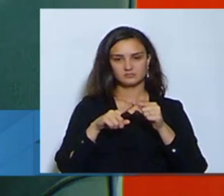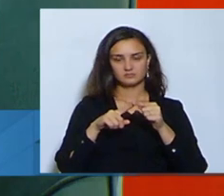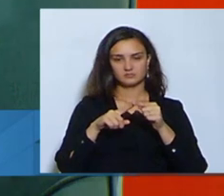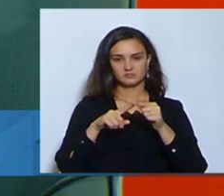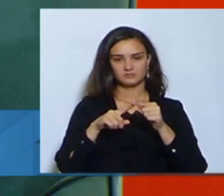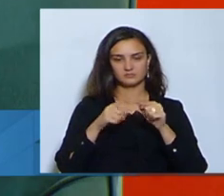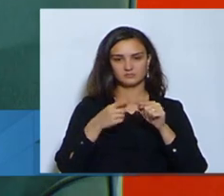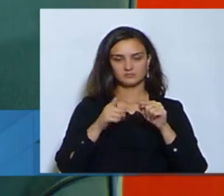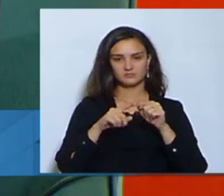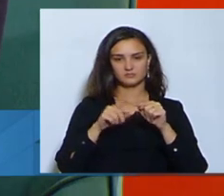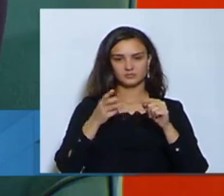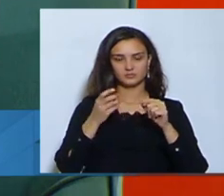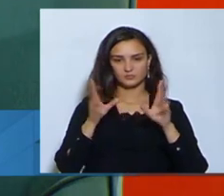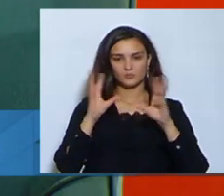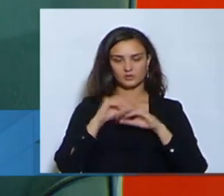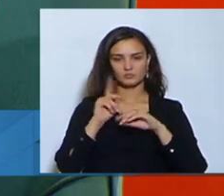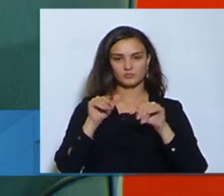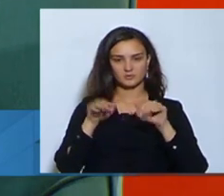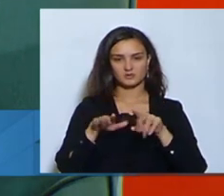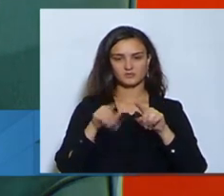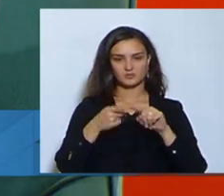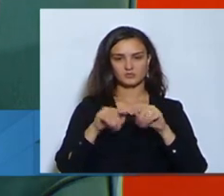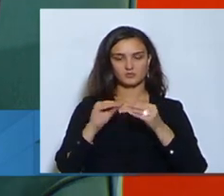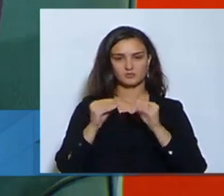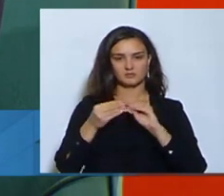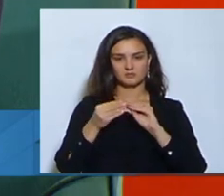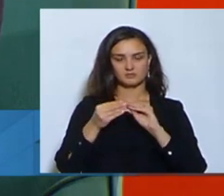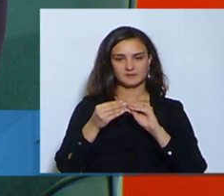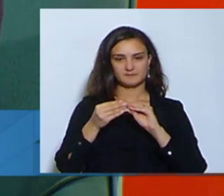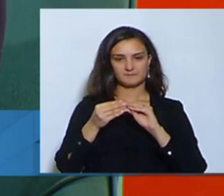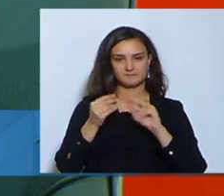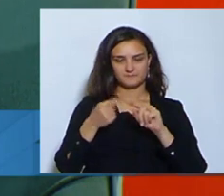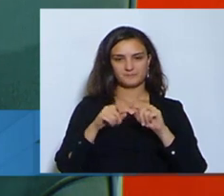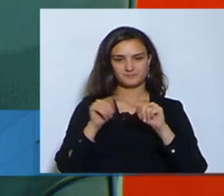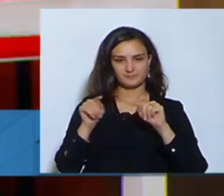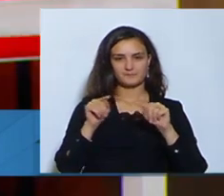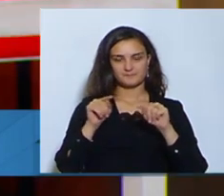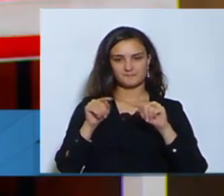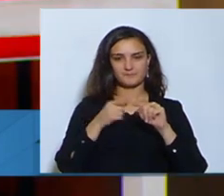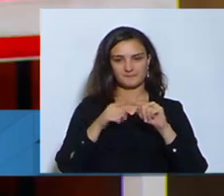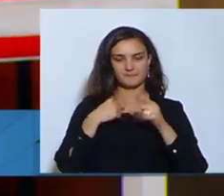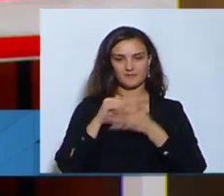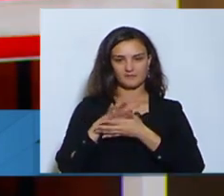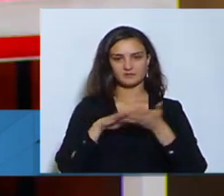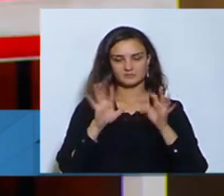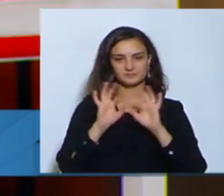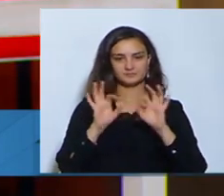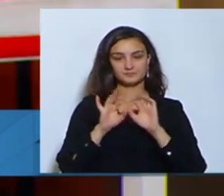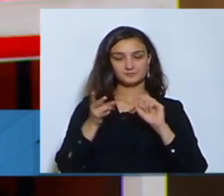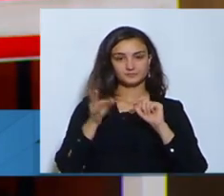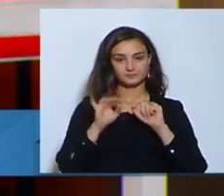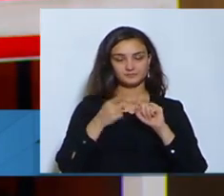და მოახერხებ, რომ გადაწყვიტო ეს პრობლემები. აი, უკეთა ეს ჩვენ გავაგრძელებთ ამ მიმართულებით საუბარს,